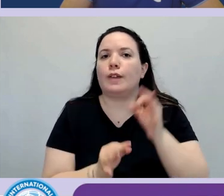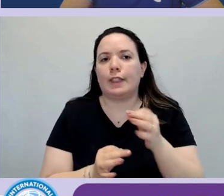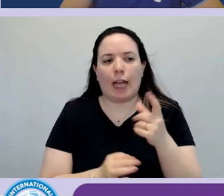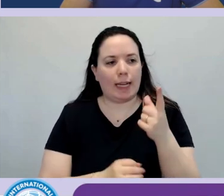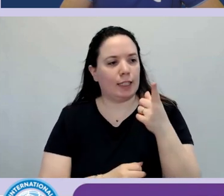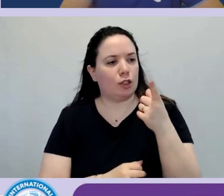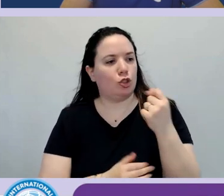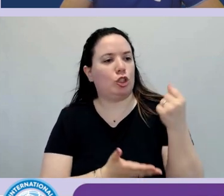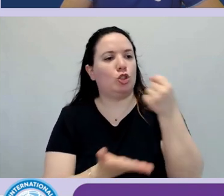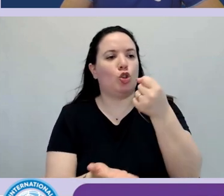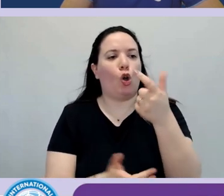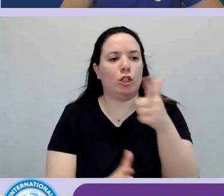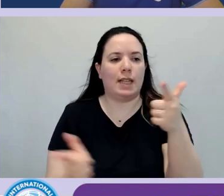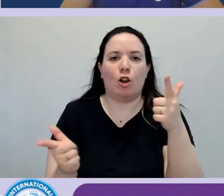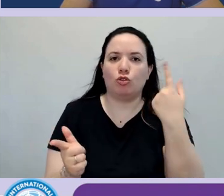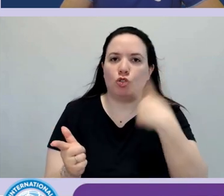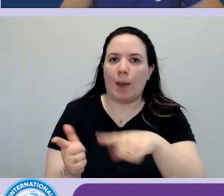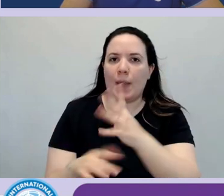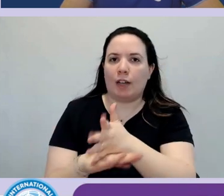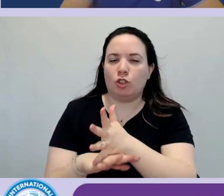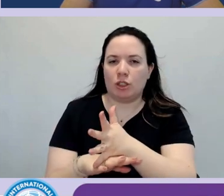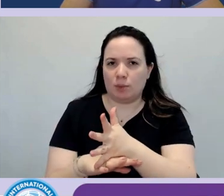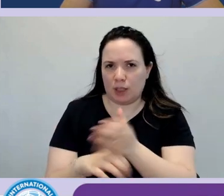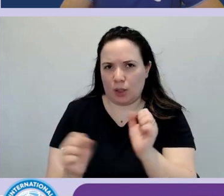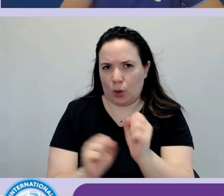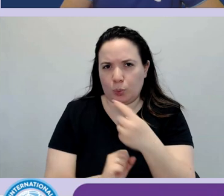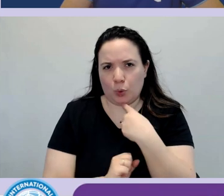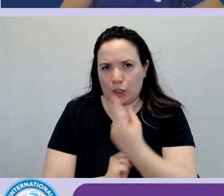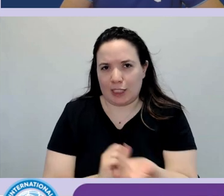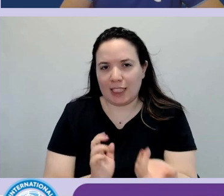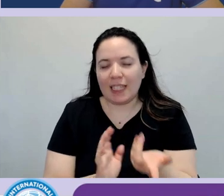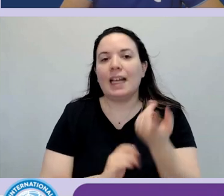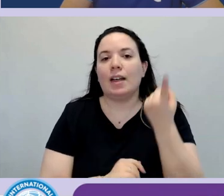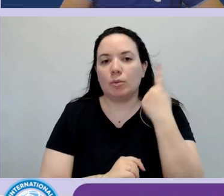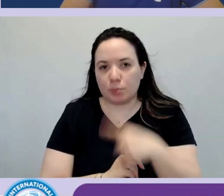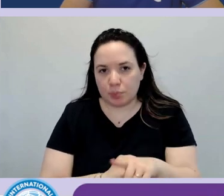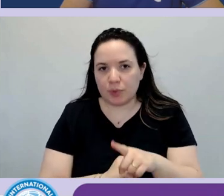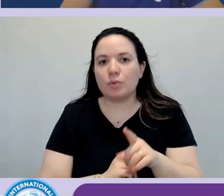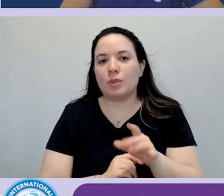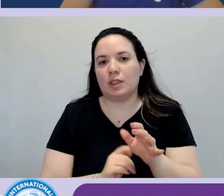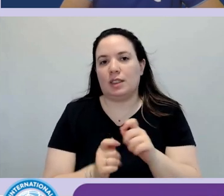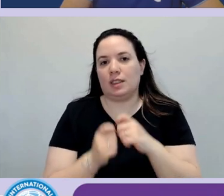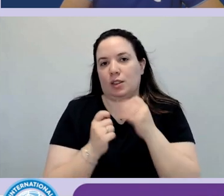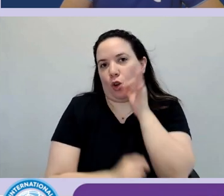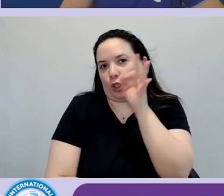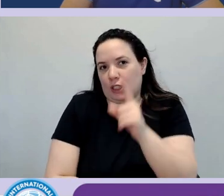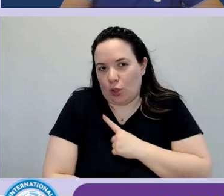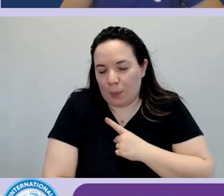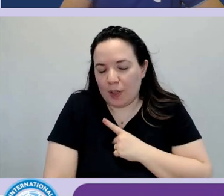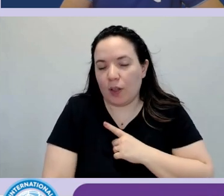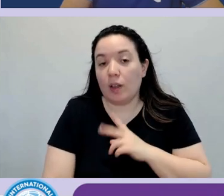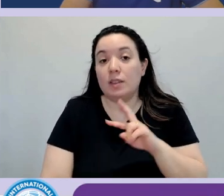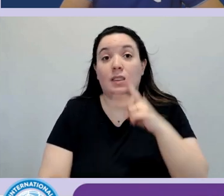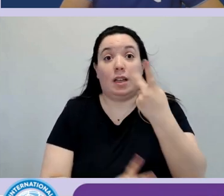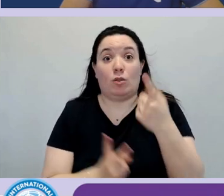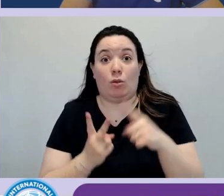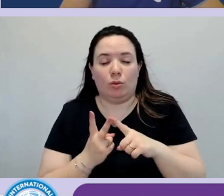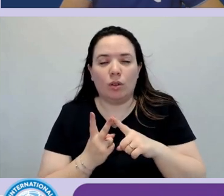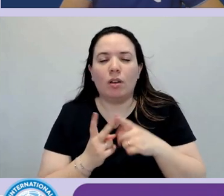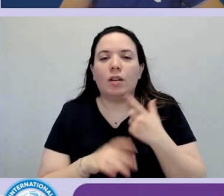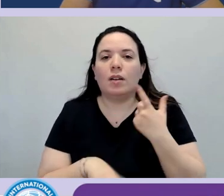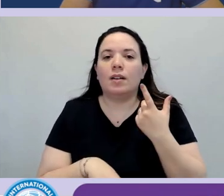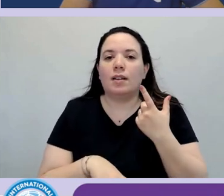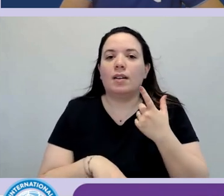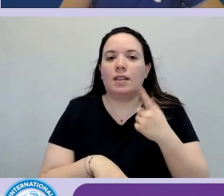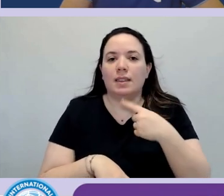qualcosa ok dunque questo portiam cela a casa proprio come consiglio che do io e poi il secondo è